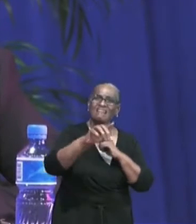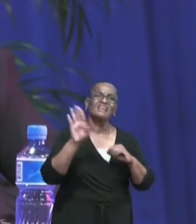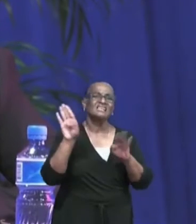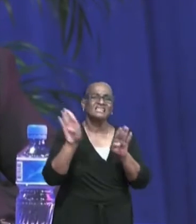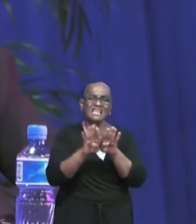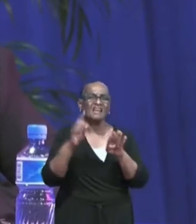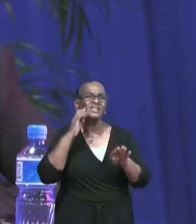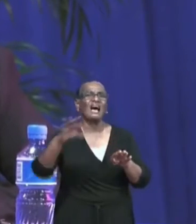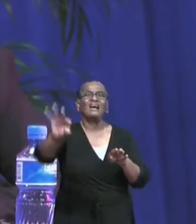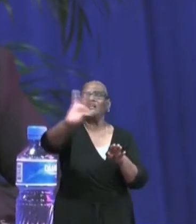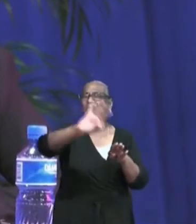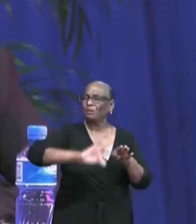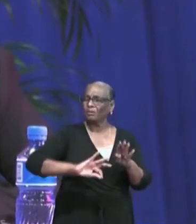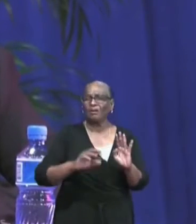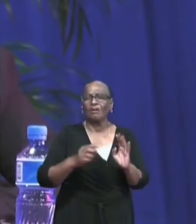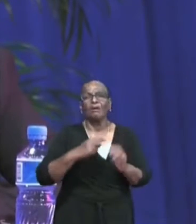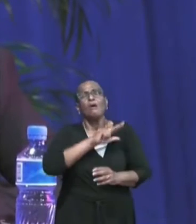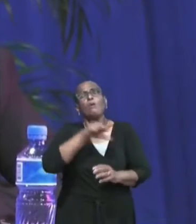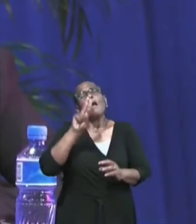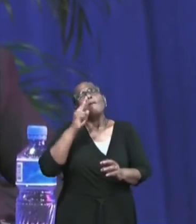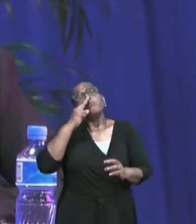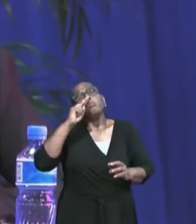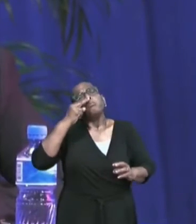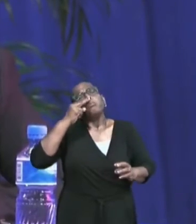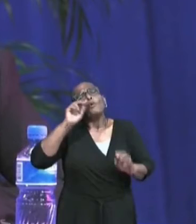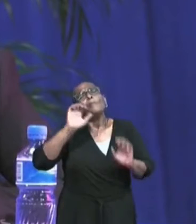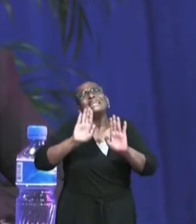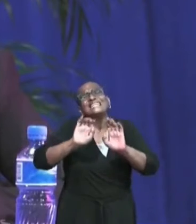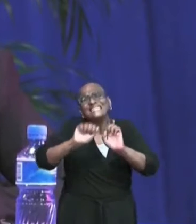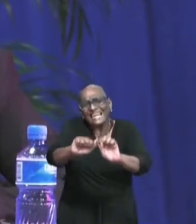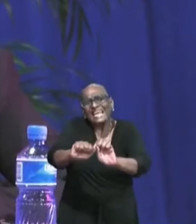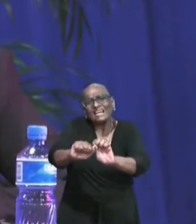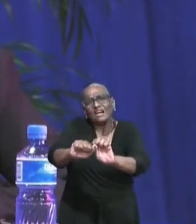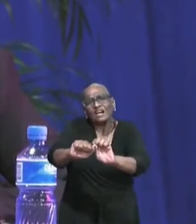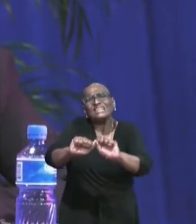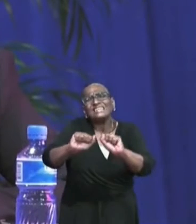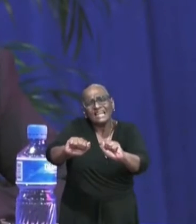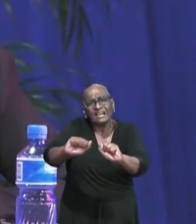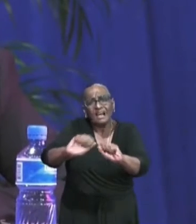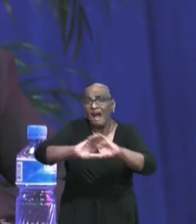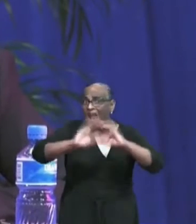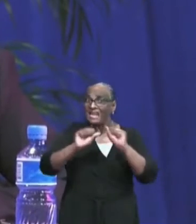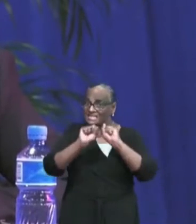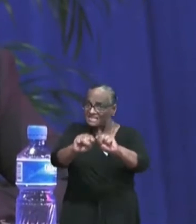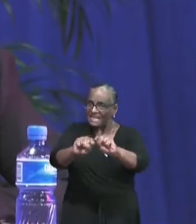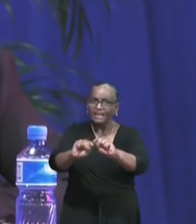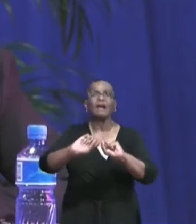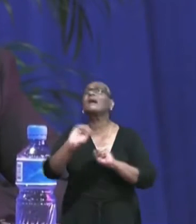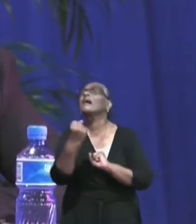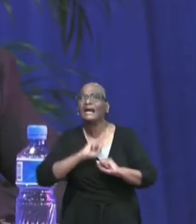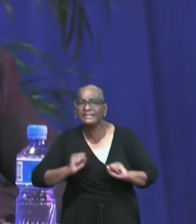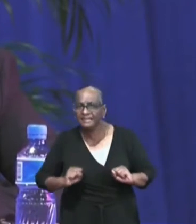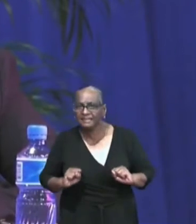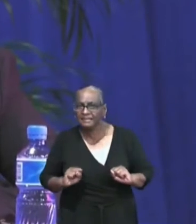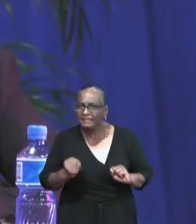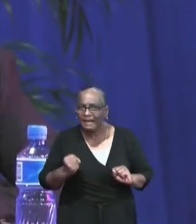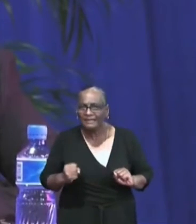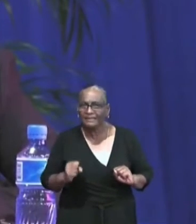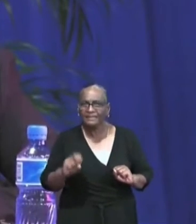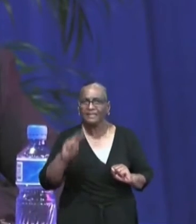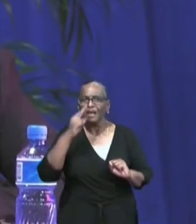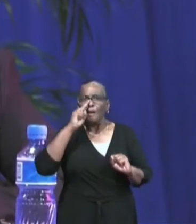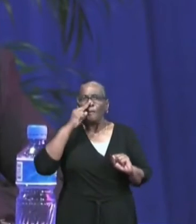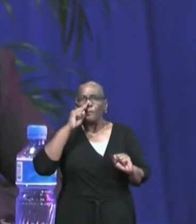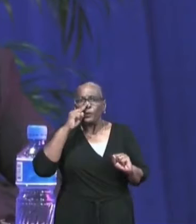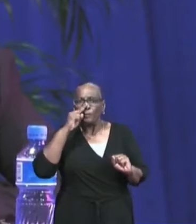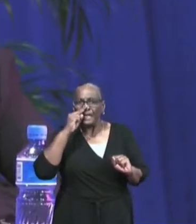terugkomen. Wij proberen dat zoveel als mogelijk tegen te houden. Je gaat niet alles tegen kunnen houden. Wat we wel proberen te doen, is